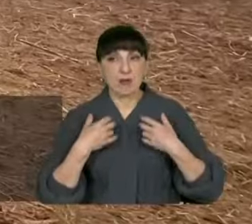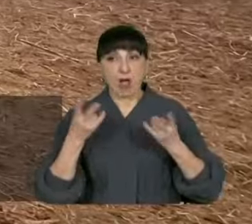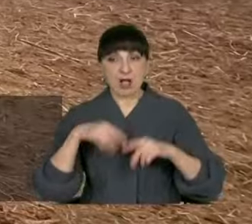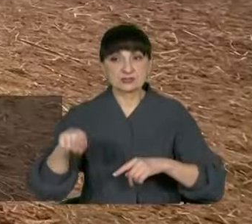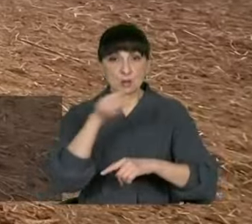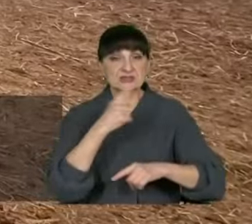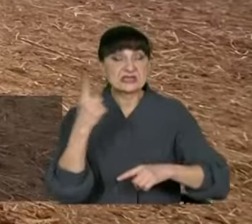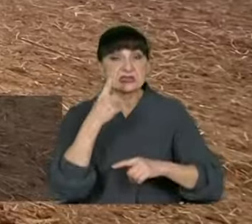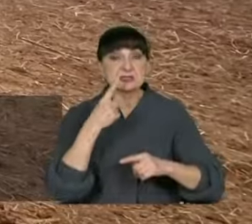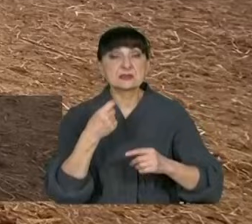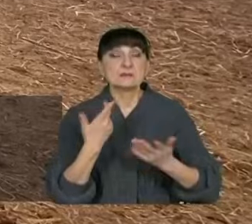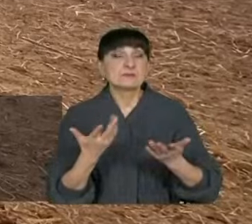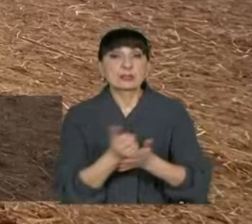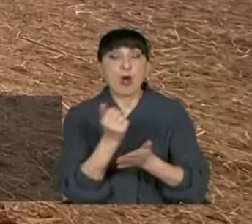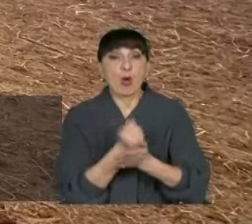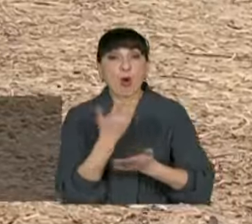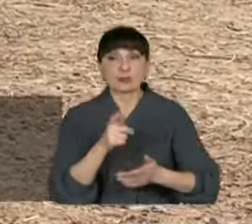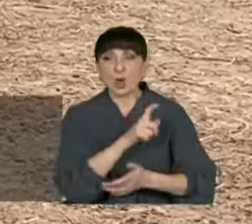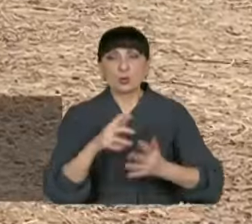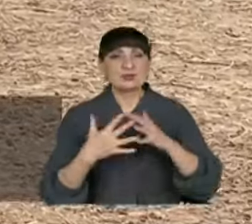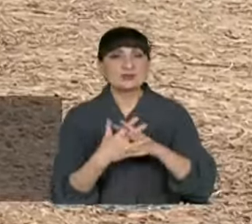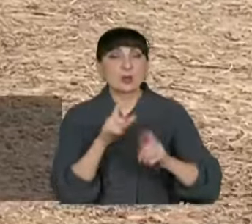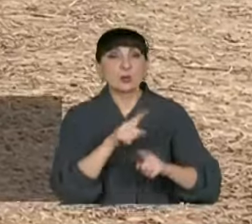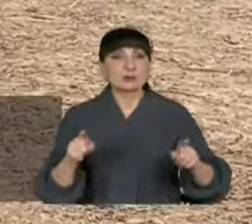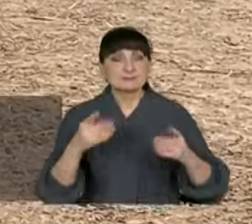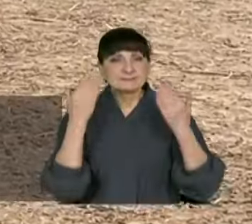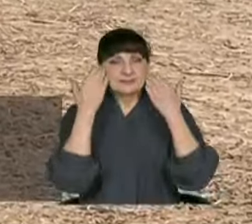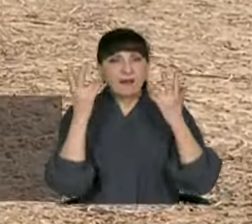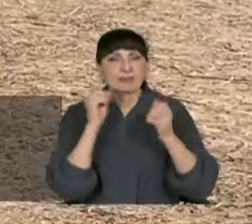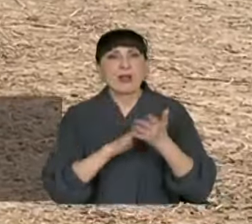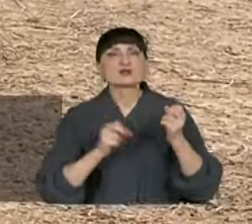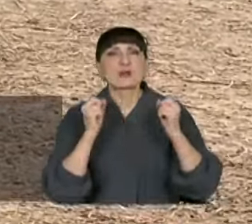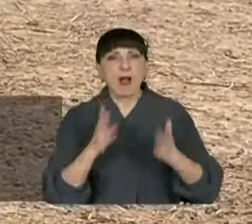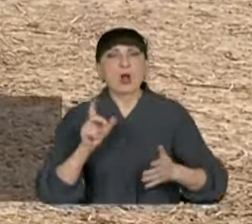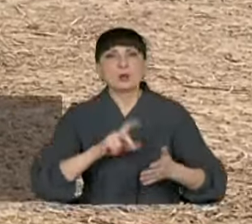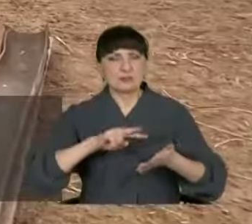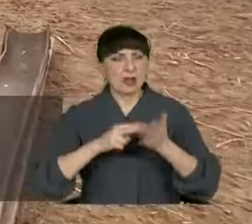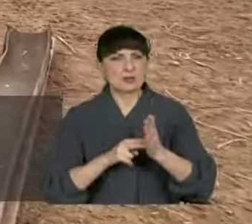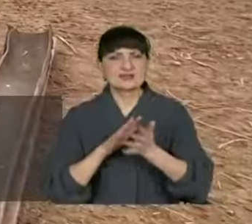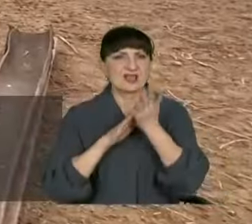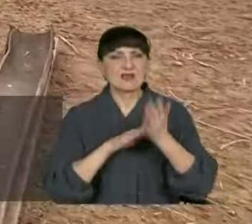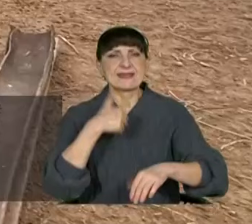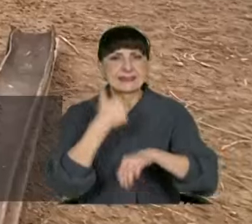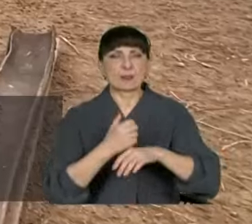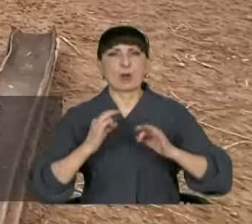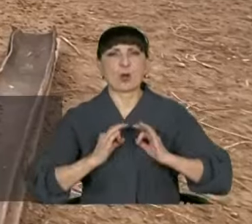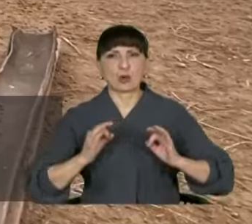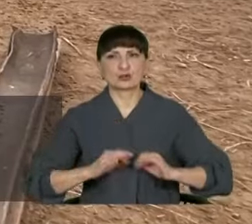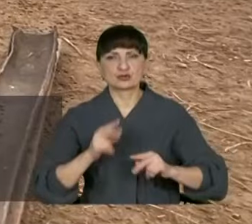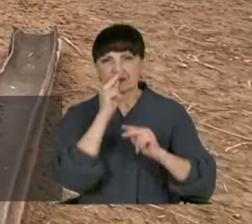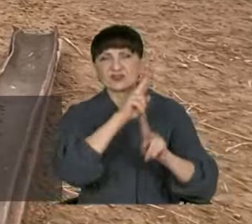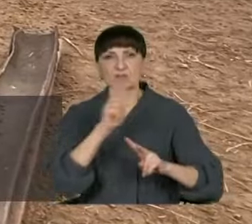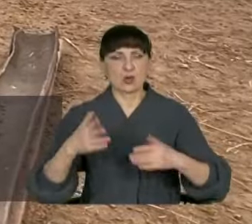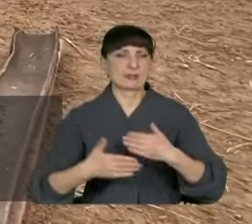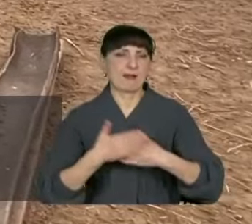остается единственным источником дохода, жители села Шалак-Курган не знают. Люди планируют написать заявление в Генпрокуратуру, чтобы виновные